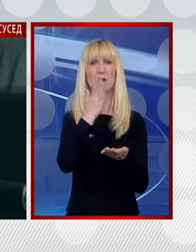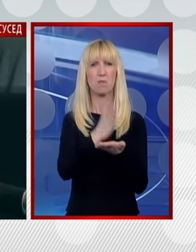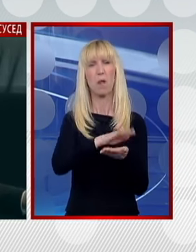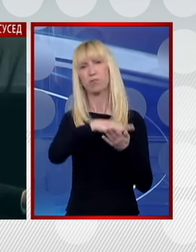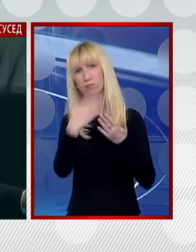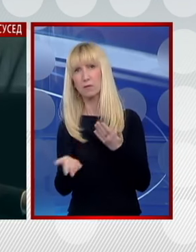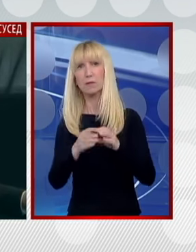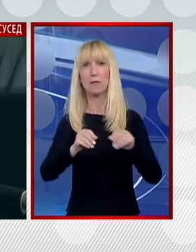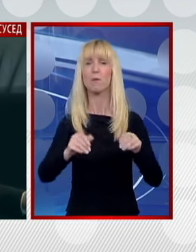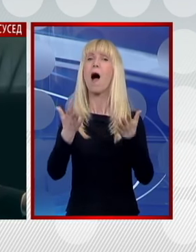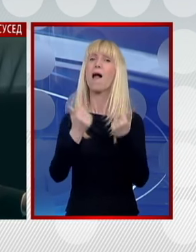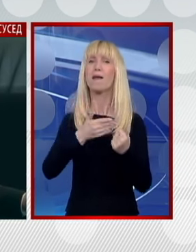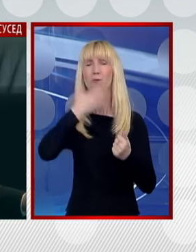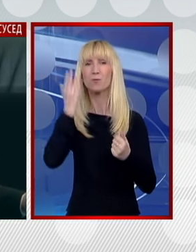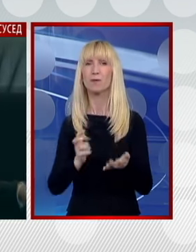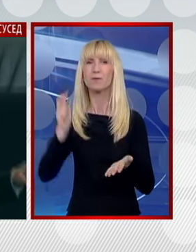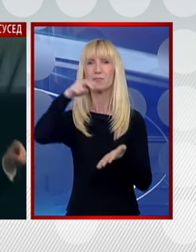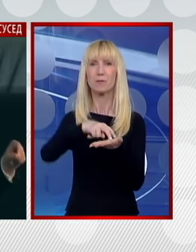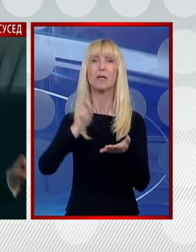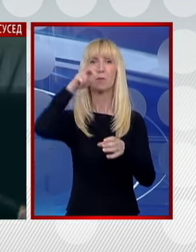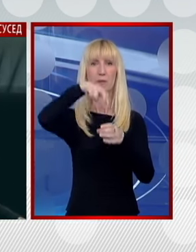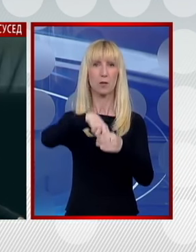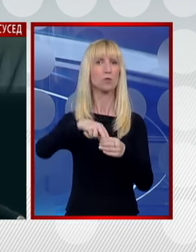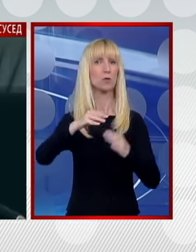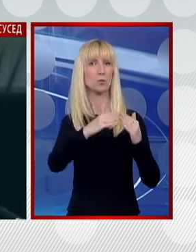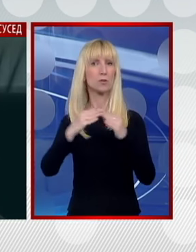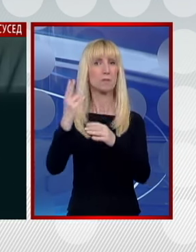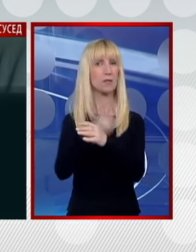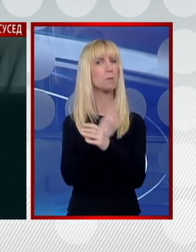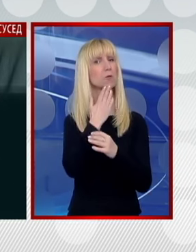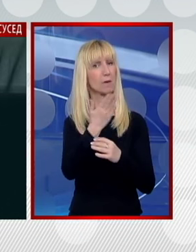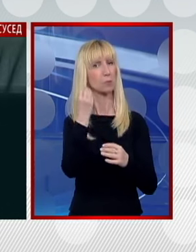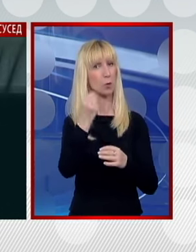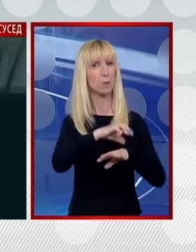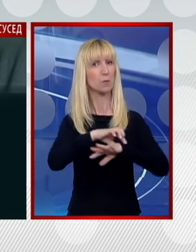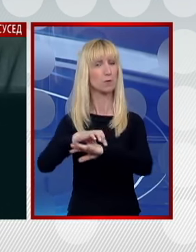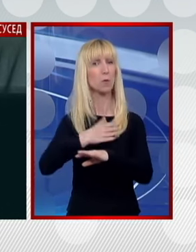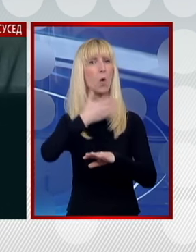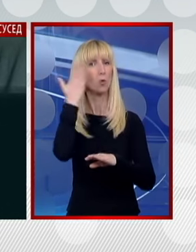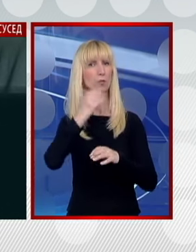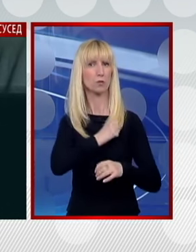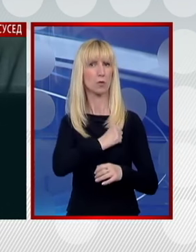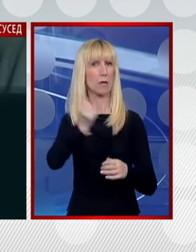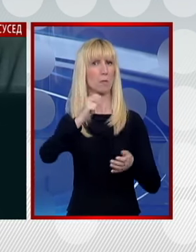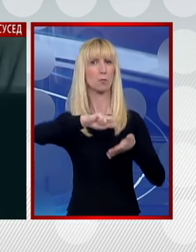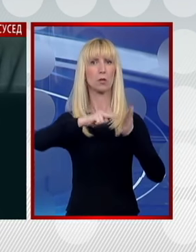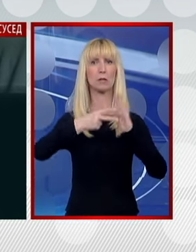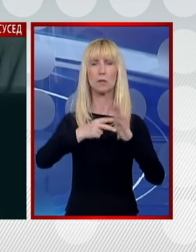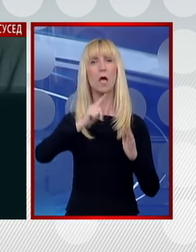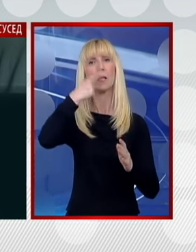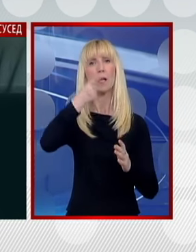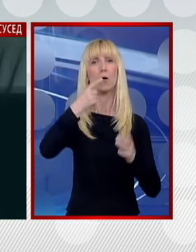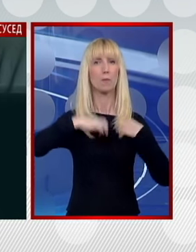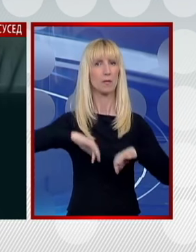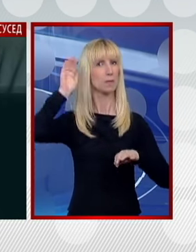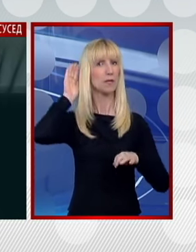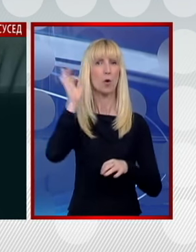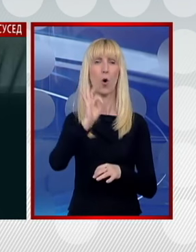je uspela da se uzdigne i priključi susednim zemljama, zahvaljujući dobrom rukovodstvu, uspešnoj i hrabroj politici, kazuje premijer